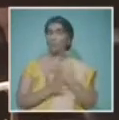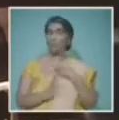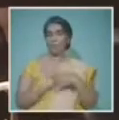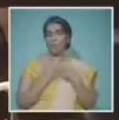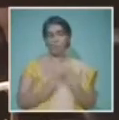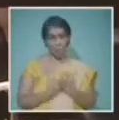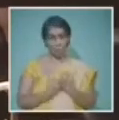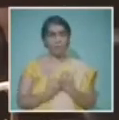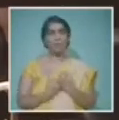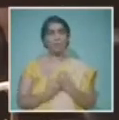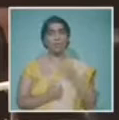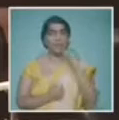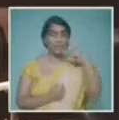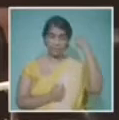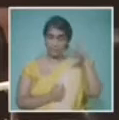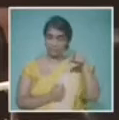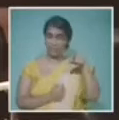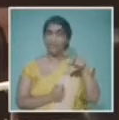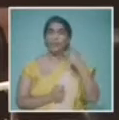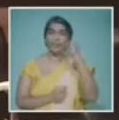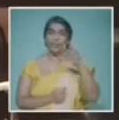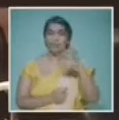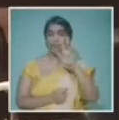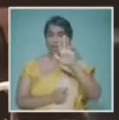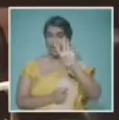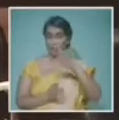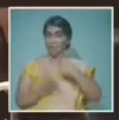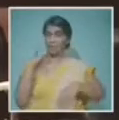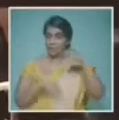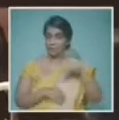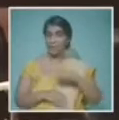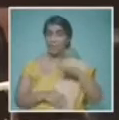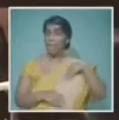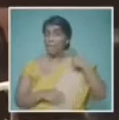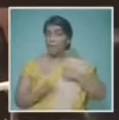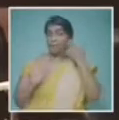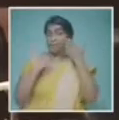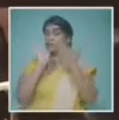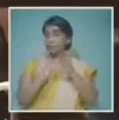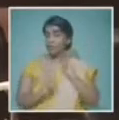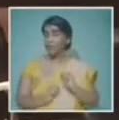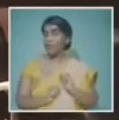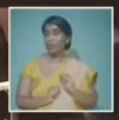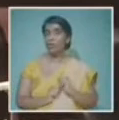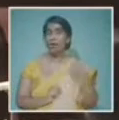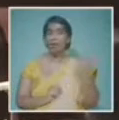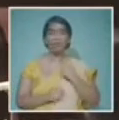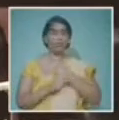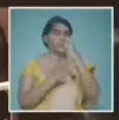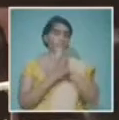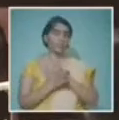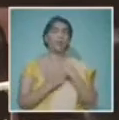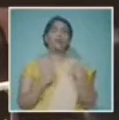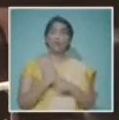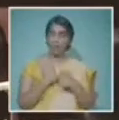අවශ්‍යයි චන්ද්‍රිකා කුමාරතුංග 1994 මැතිවරණදී ප්‍රධාන සාධකයක් බවට පත් වුණේ මොකද්ද නව ආණ්ඩුක්‍රම